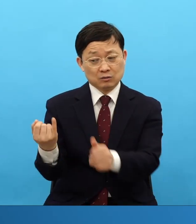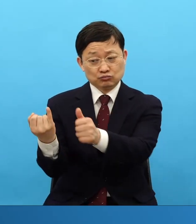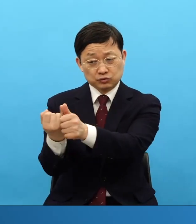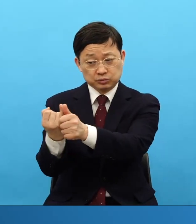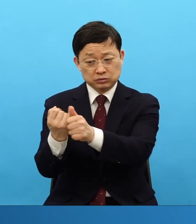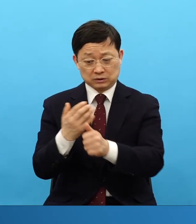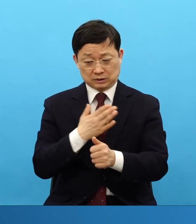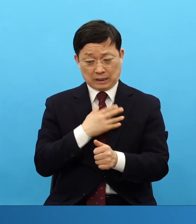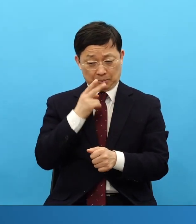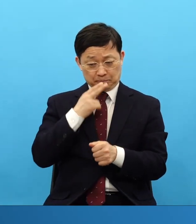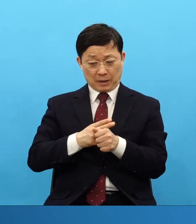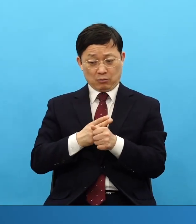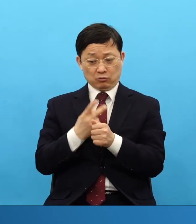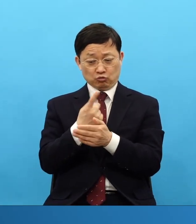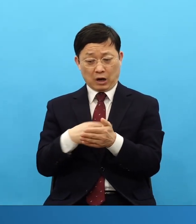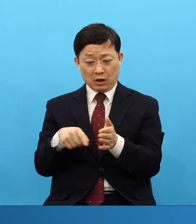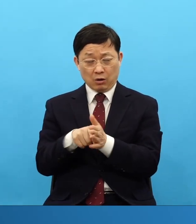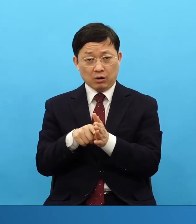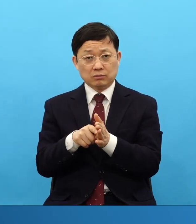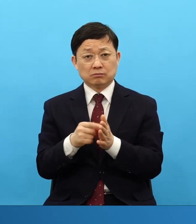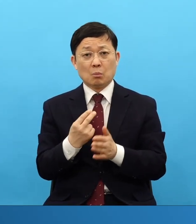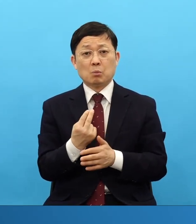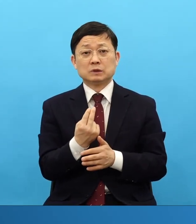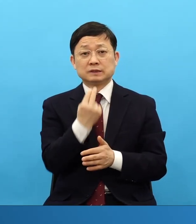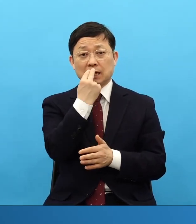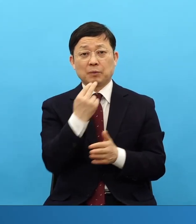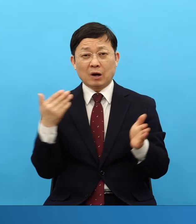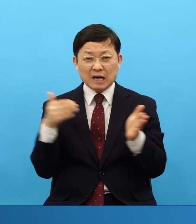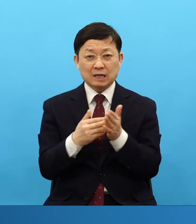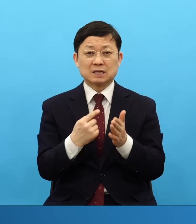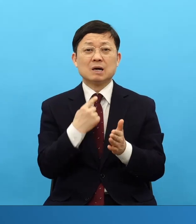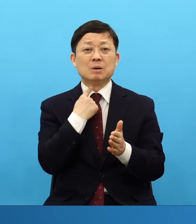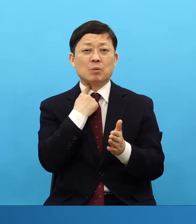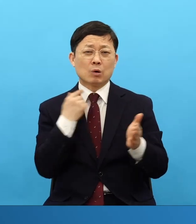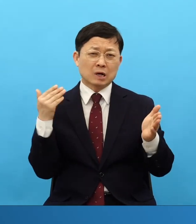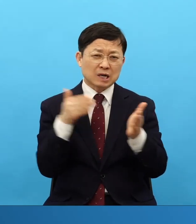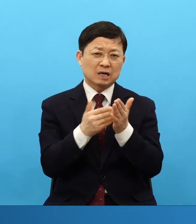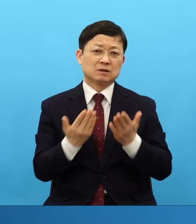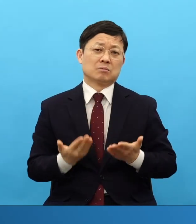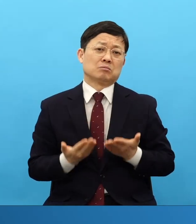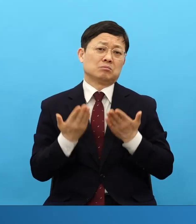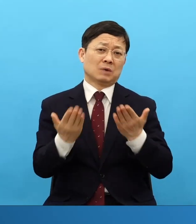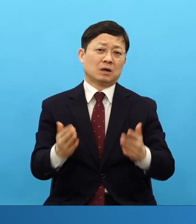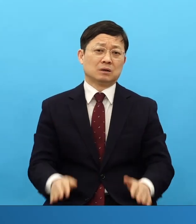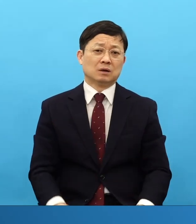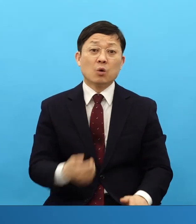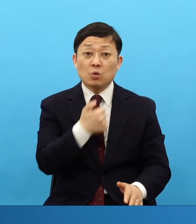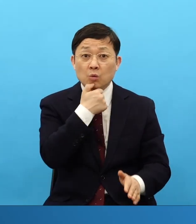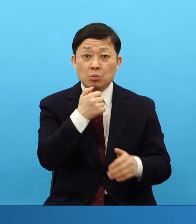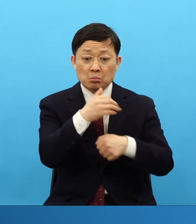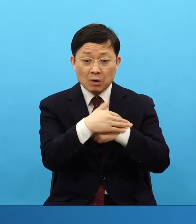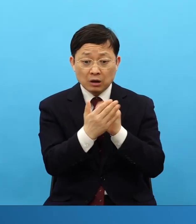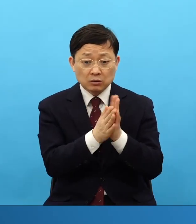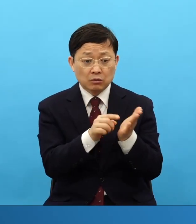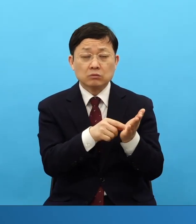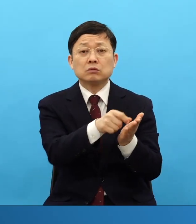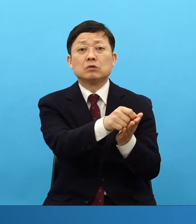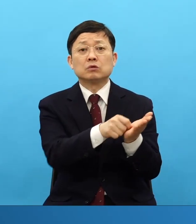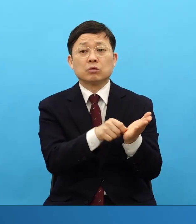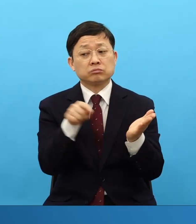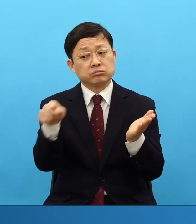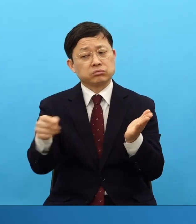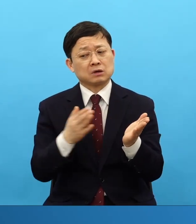And they helped the evangelical mission so much. Paul says that they staked their lives for 아니 me. 그 서신에다 그렇게 표현했다니까요. That's what he wrote in the